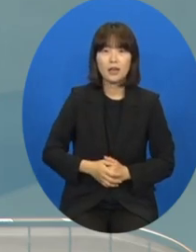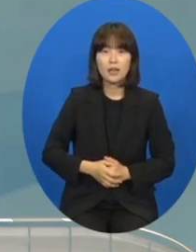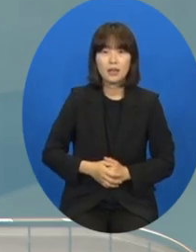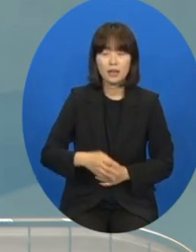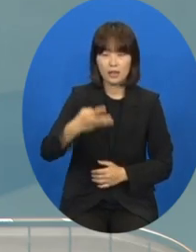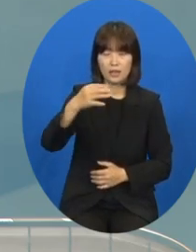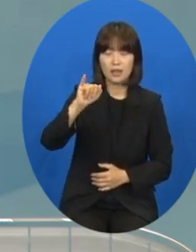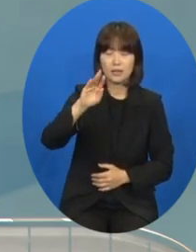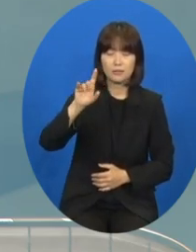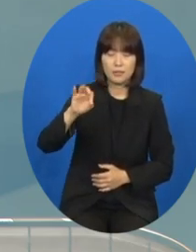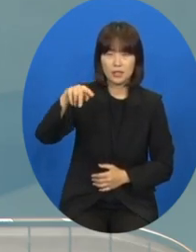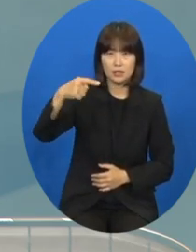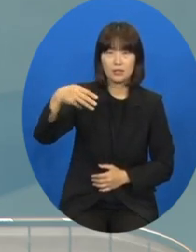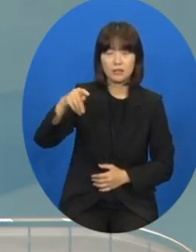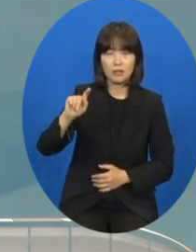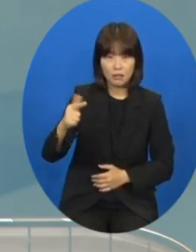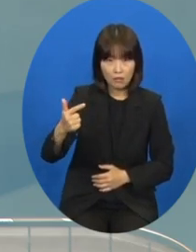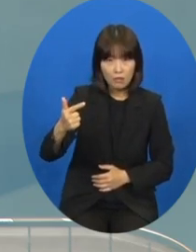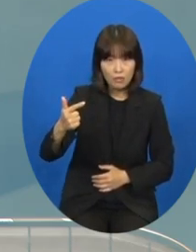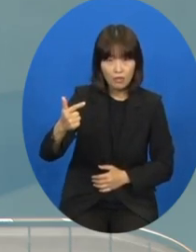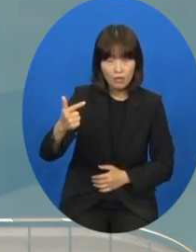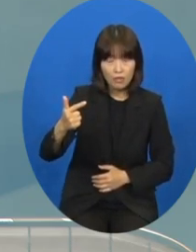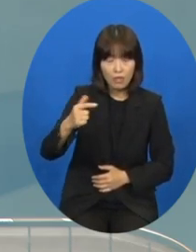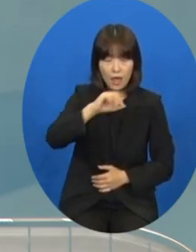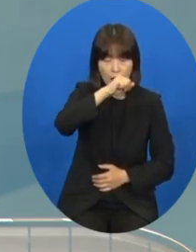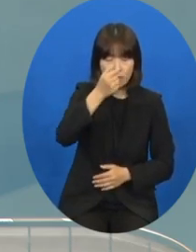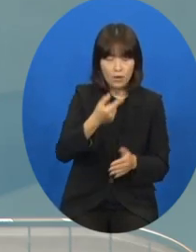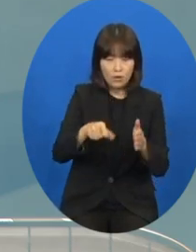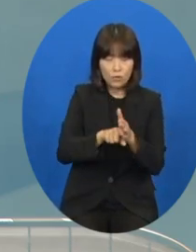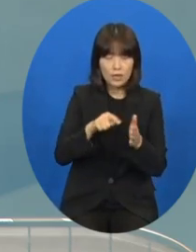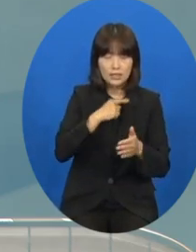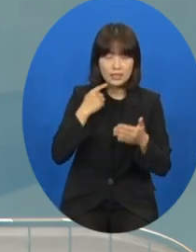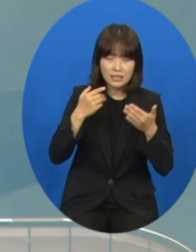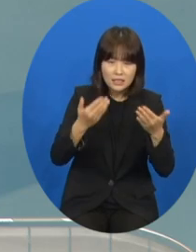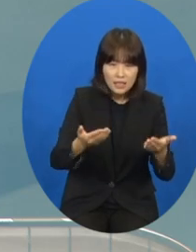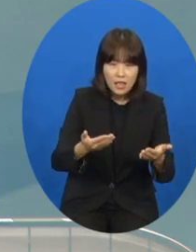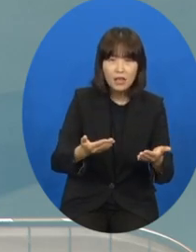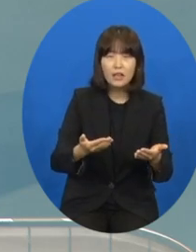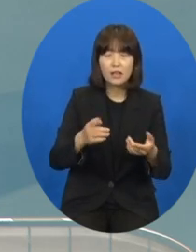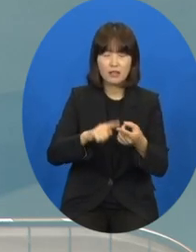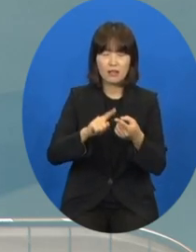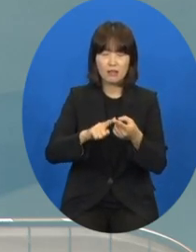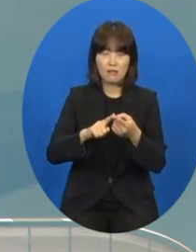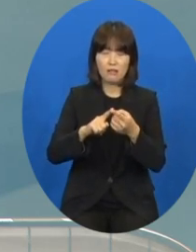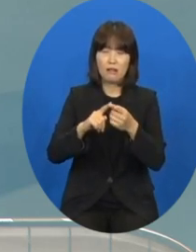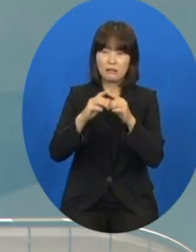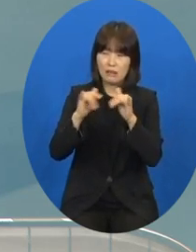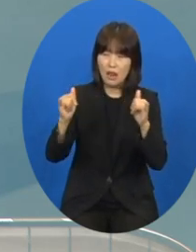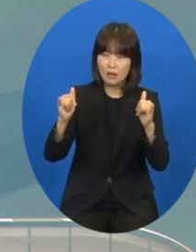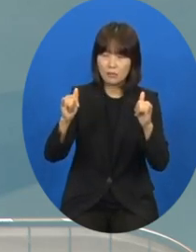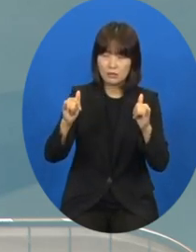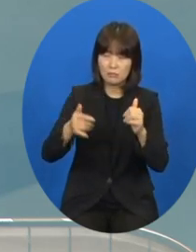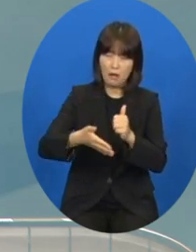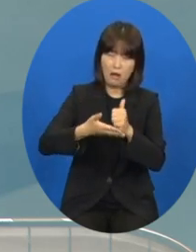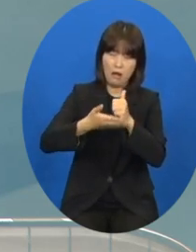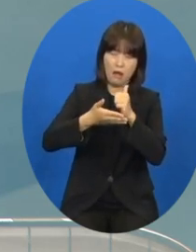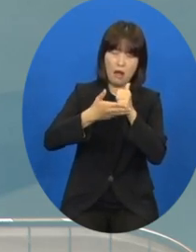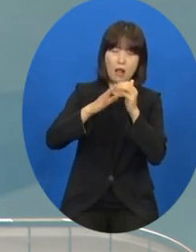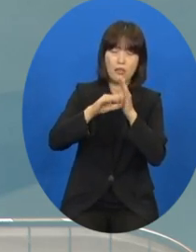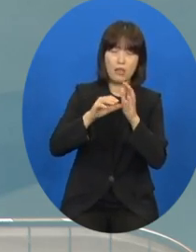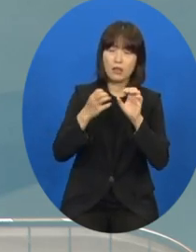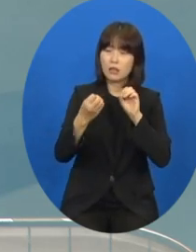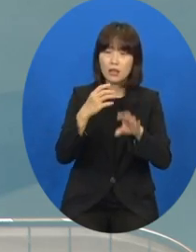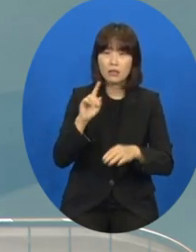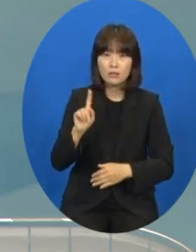리빙스턴이 아프리카를 위해서 그가 희생하고 헌신했던 것에 대해서 사람들이 칭찬하니까 그가 이렇게 대답을